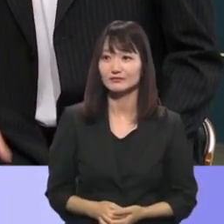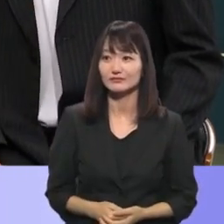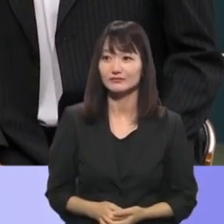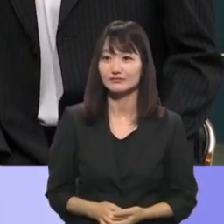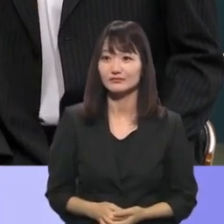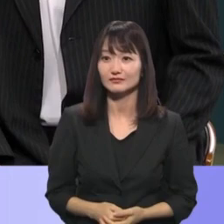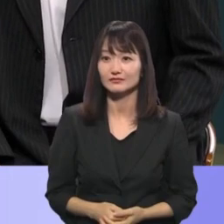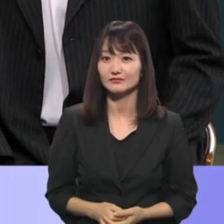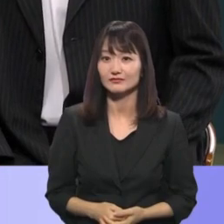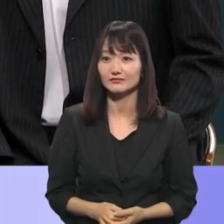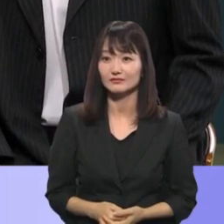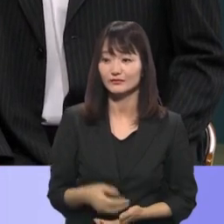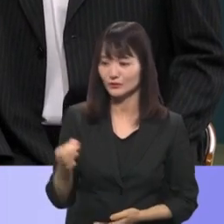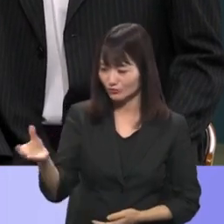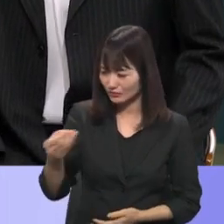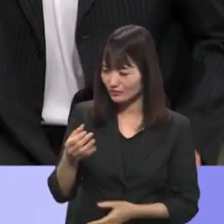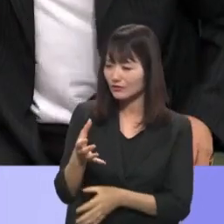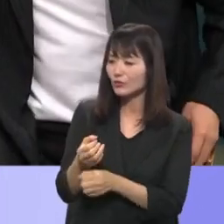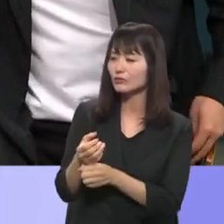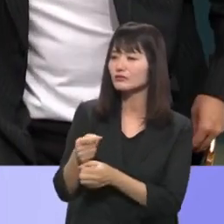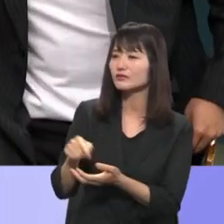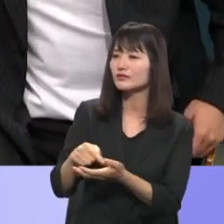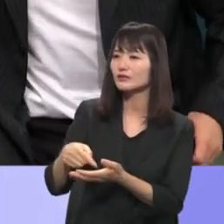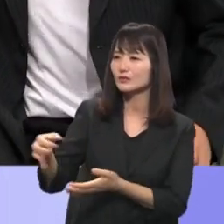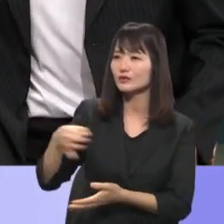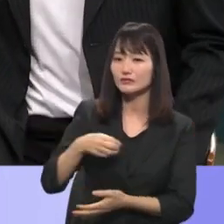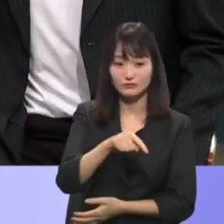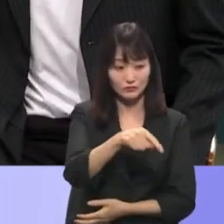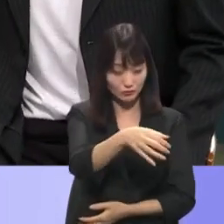여긴 또 남매여 가지고 야 비린도 언제 갚을 거야